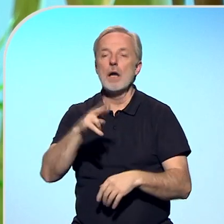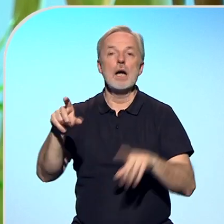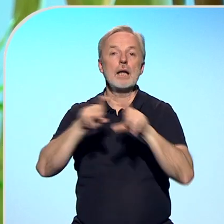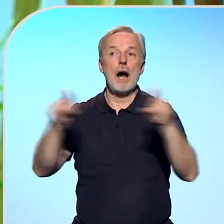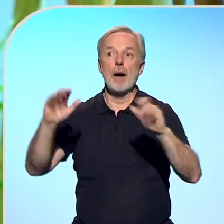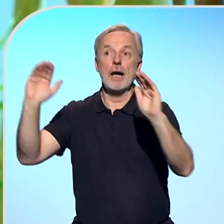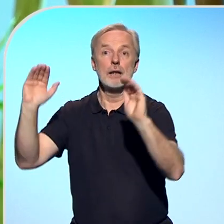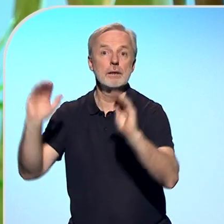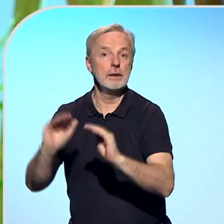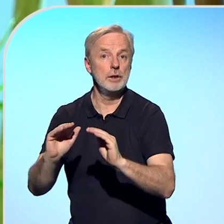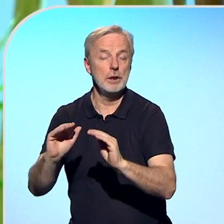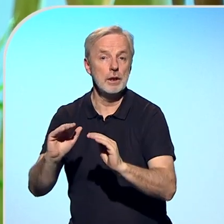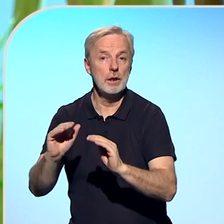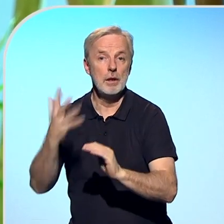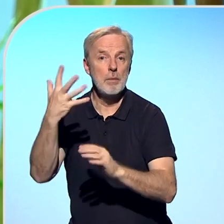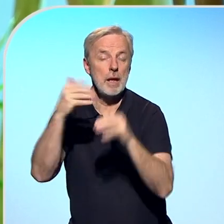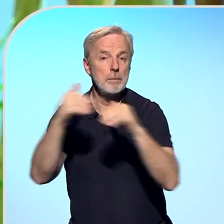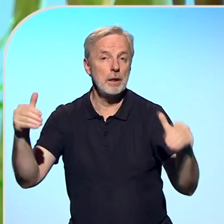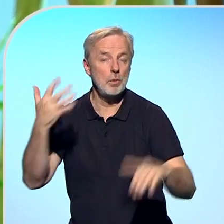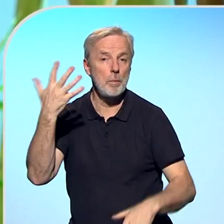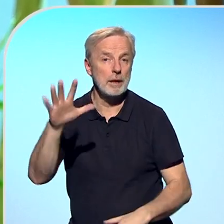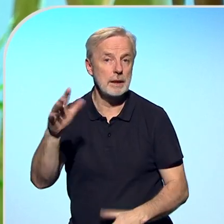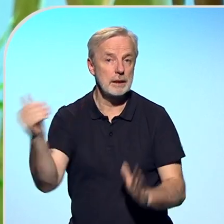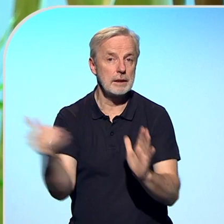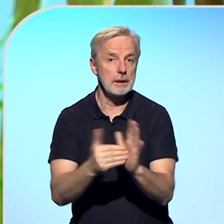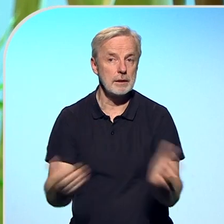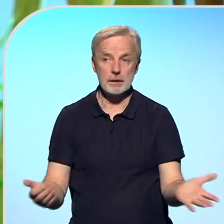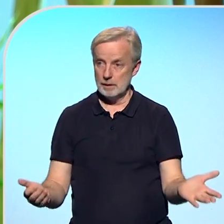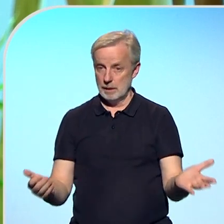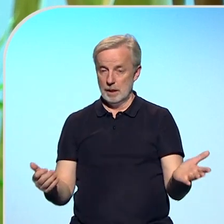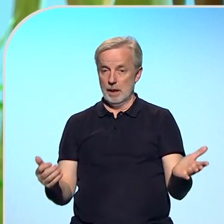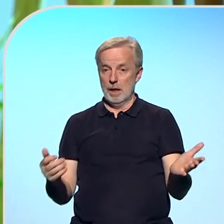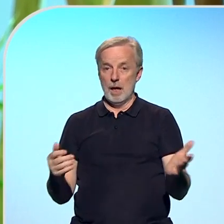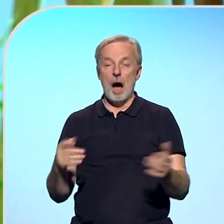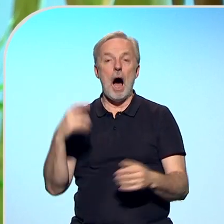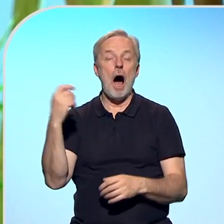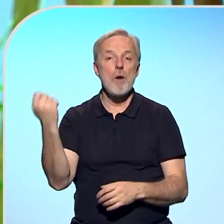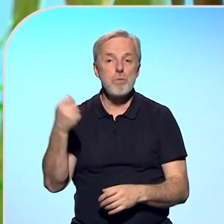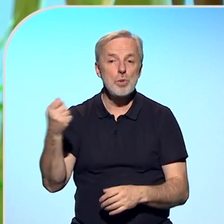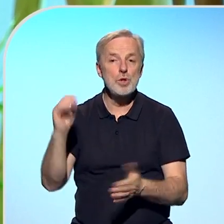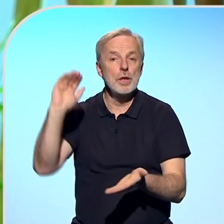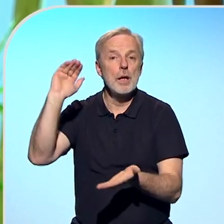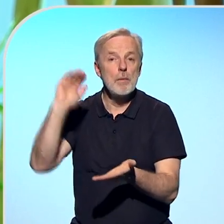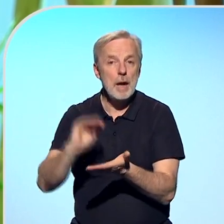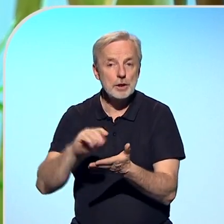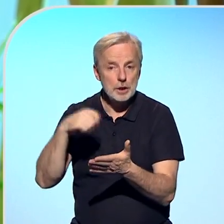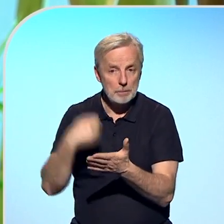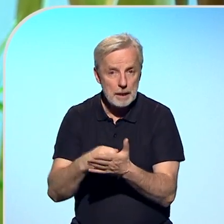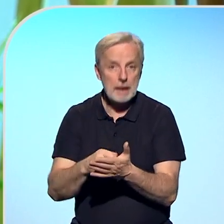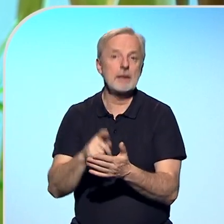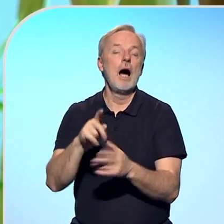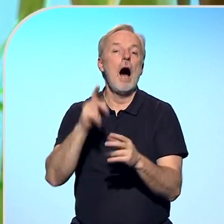ponížiť na 5, napríklad 5 miliónov 500 tisíc korún a tým pádom vám o to požičia menej a tým pádom o to vy viac musíte mať